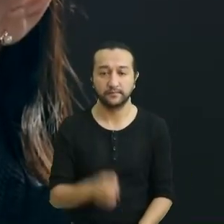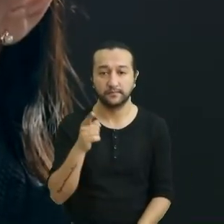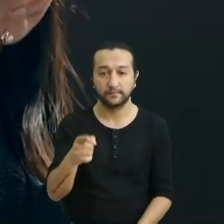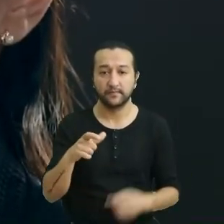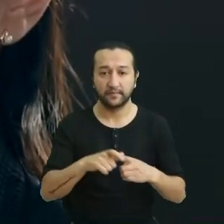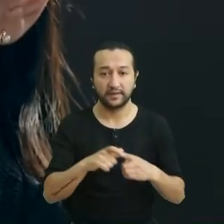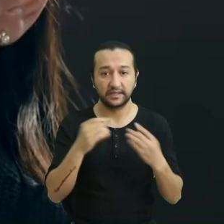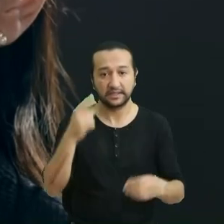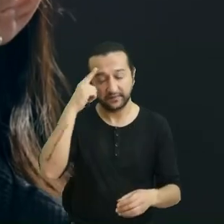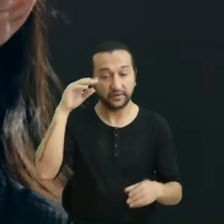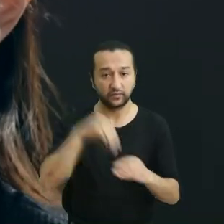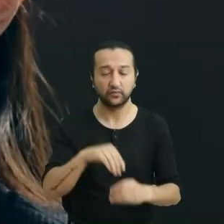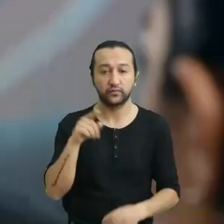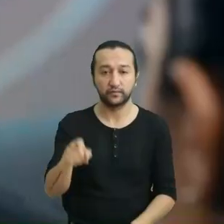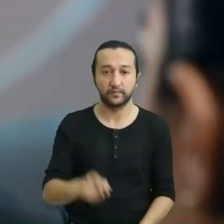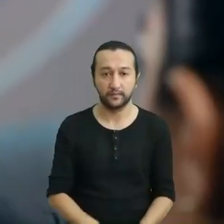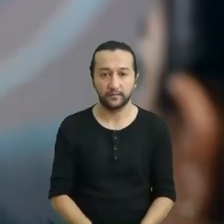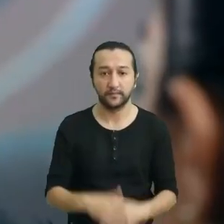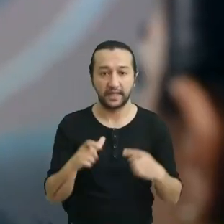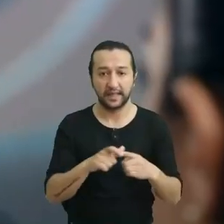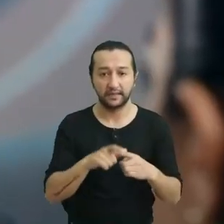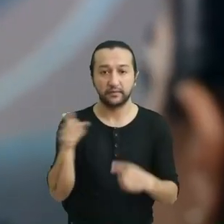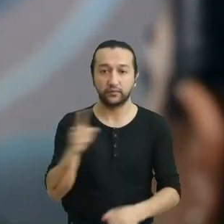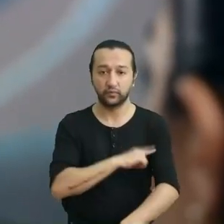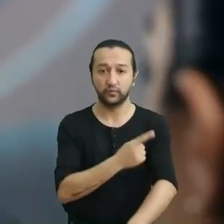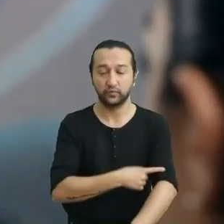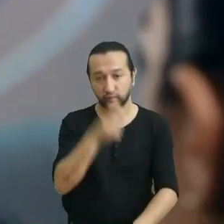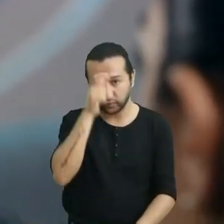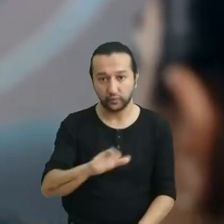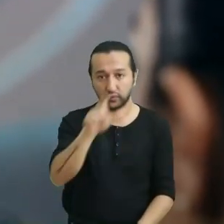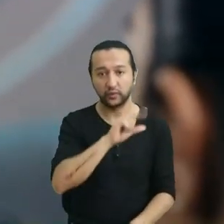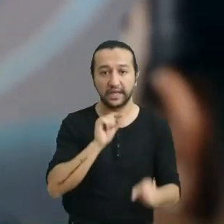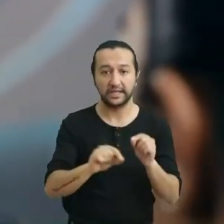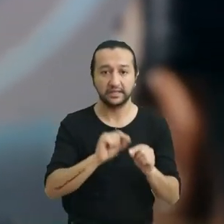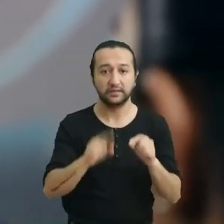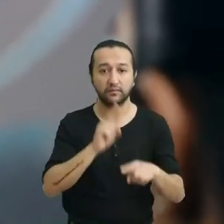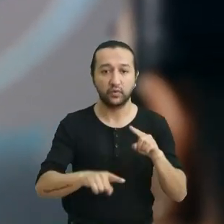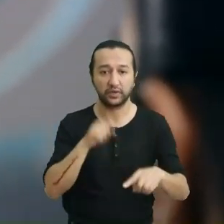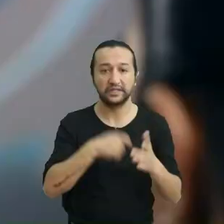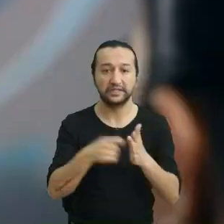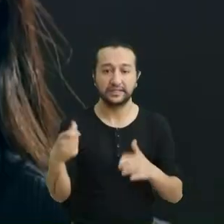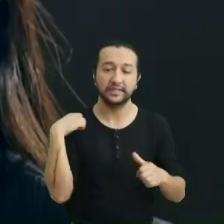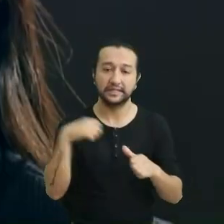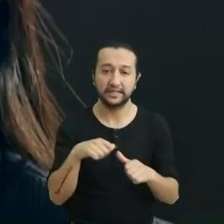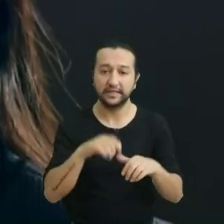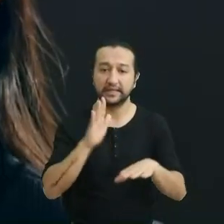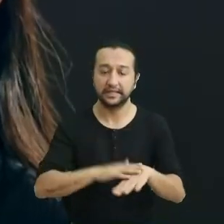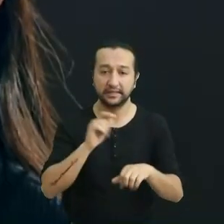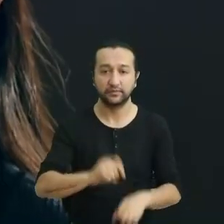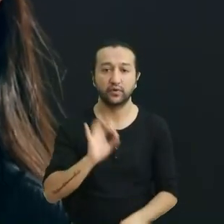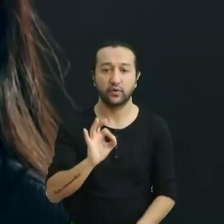Bunu Esin iyice kafasına soksun. Ender'in gücü Türkiye'nin enerji politikalarını sil baştan yapacak kadar